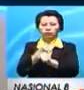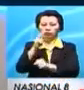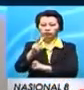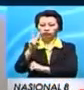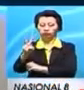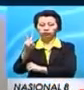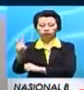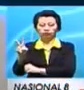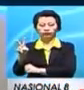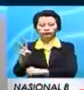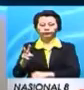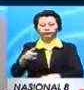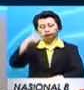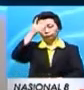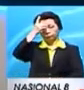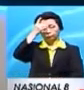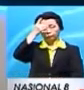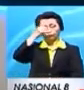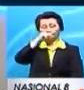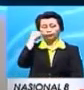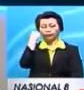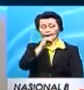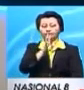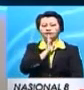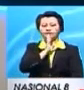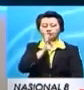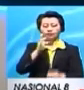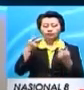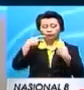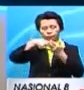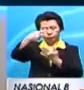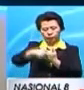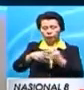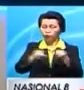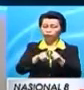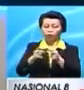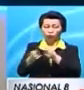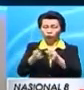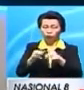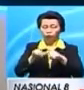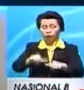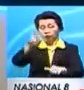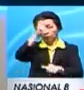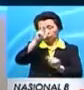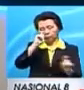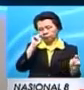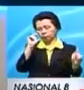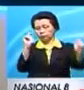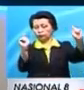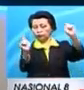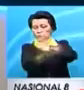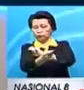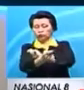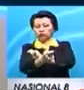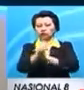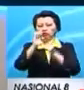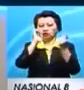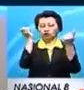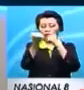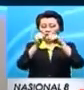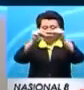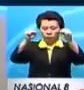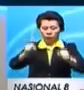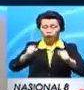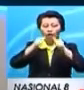2022. Jelas Perdana Menteri Datuk Seri Najib Tun Razak, projek itu seiring usaha berterusan kerajaan mentransformasikan ekosistem